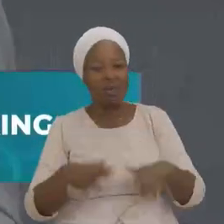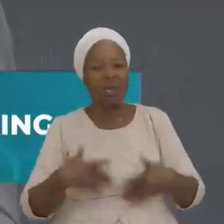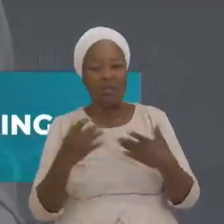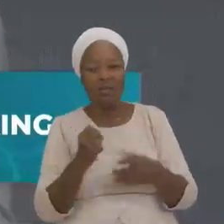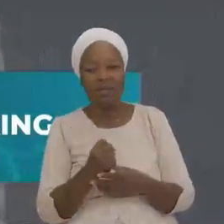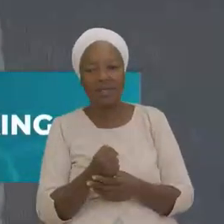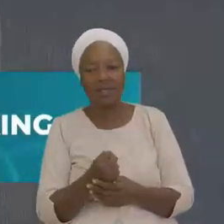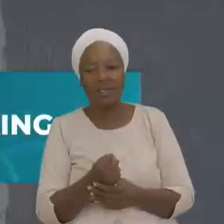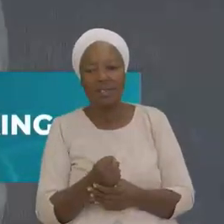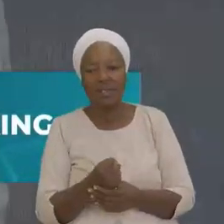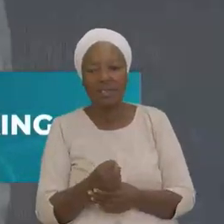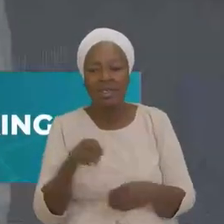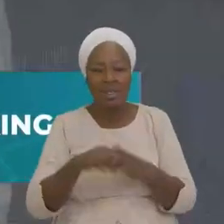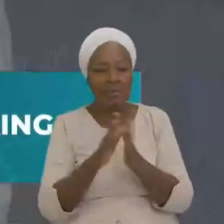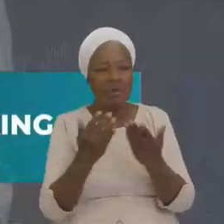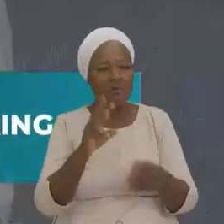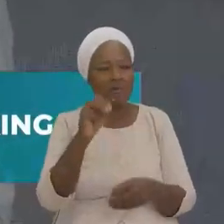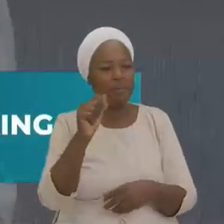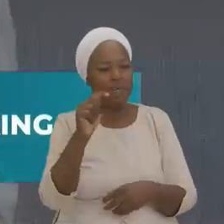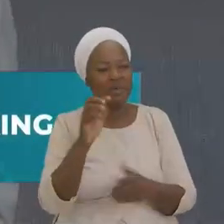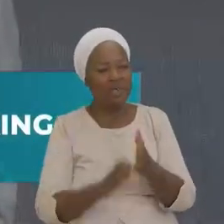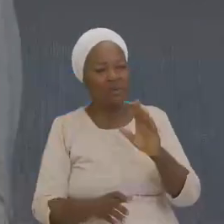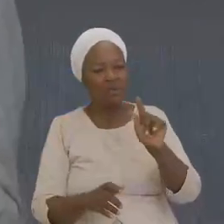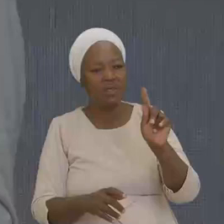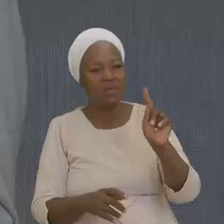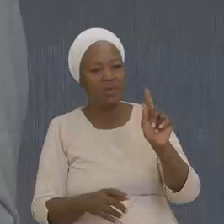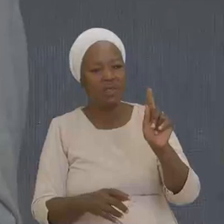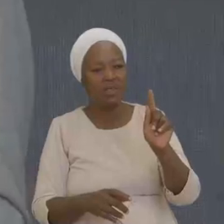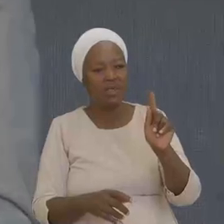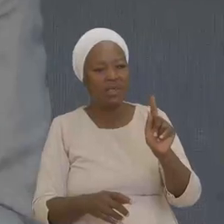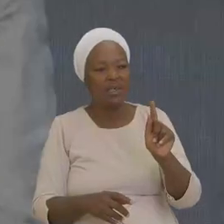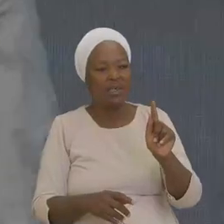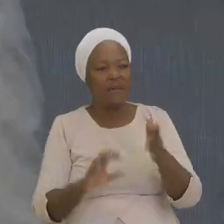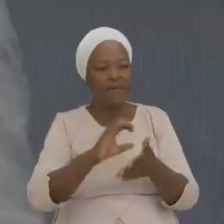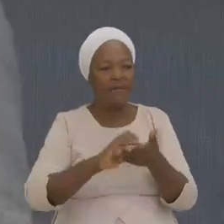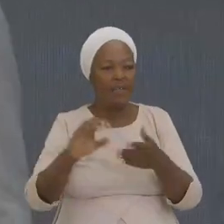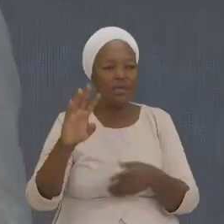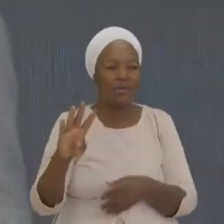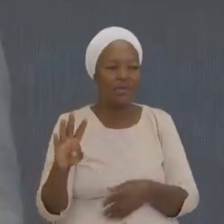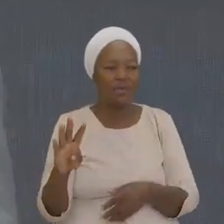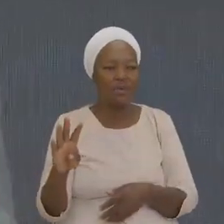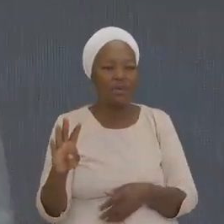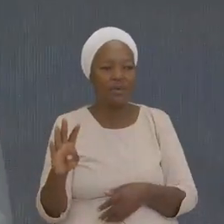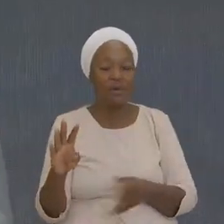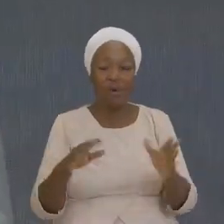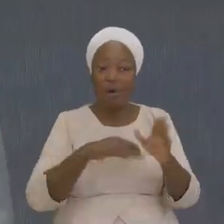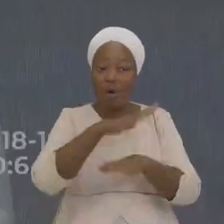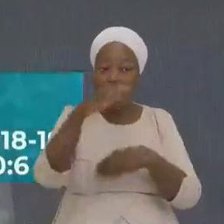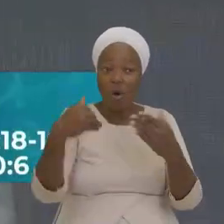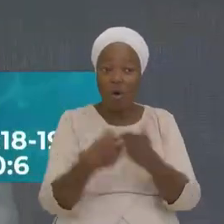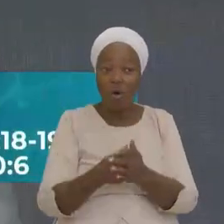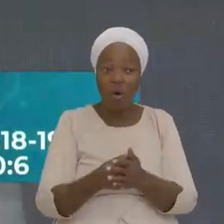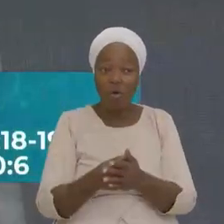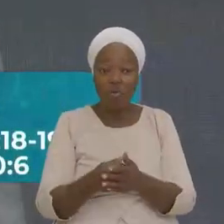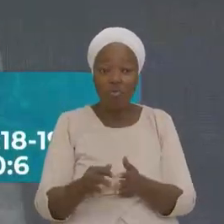C'est ce qu'il est venu faire dans nos vies. En Matthieu chapitre 21, lisons à partir du